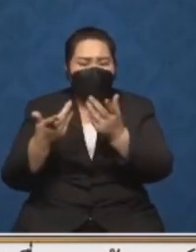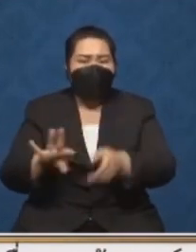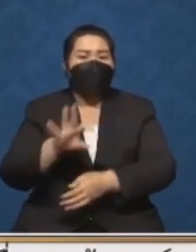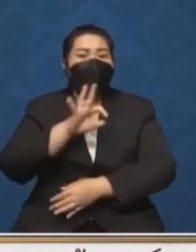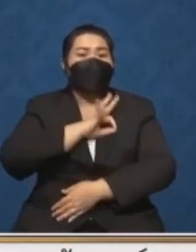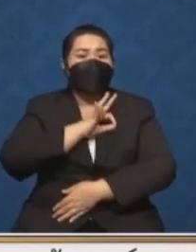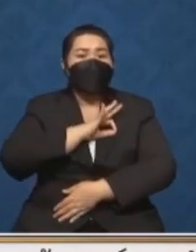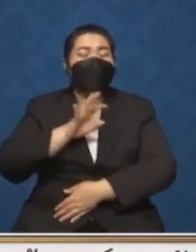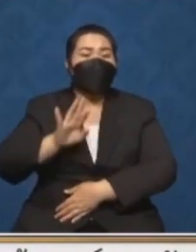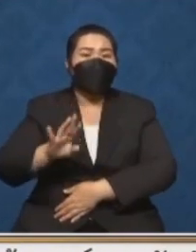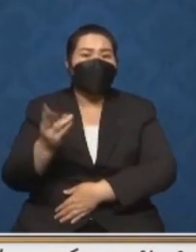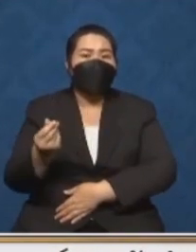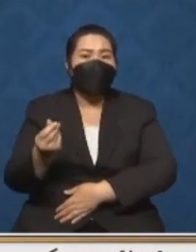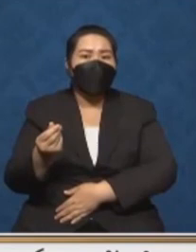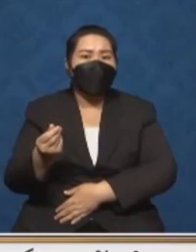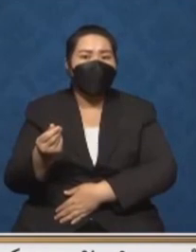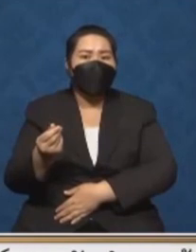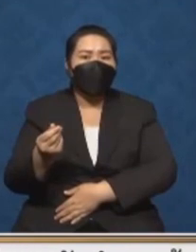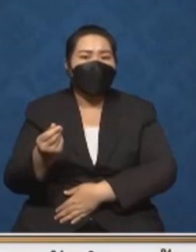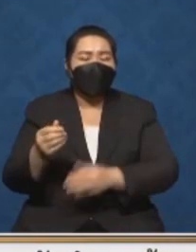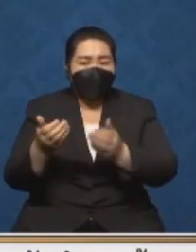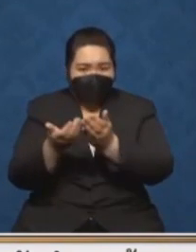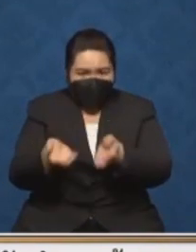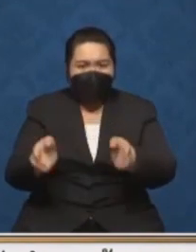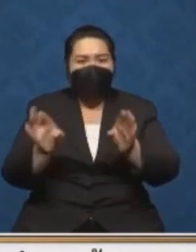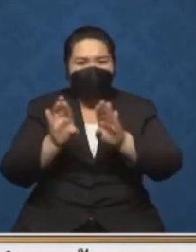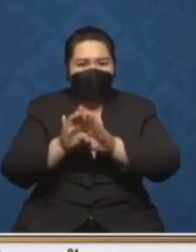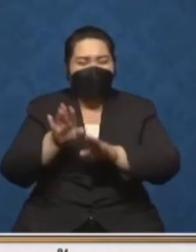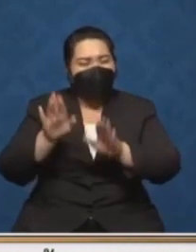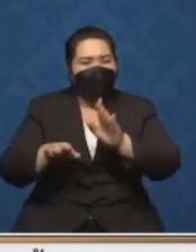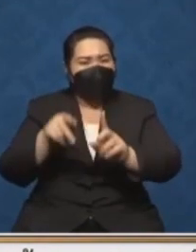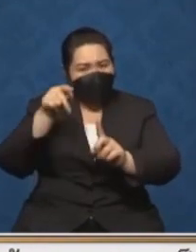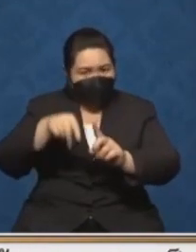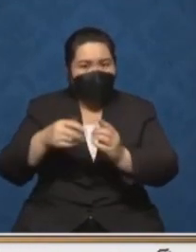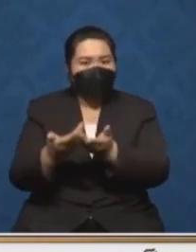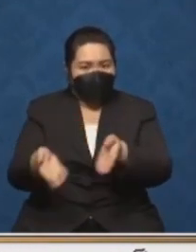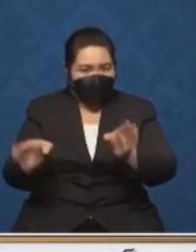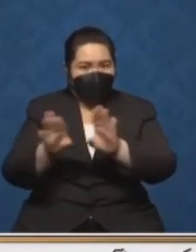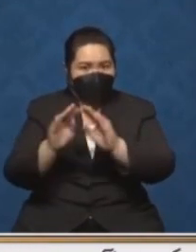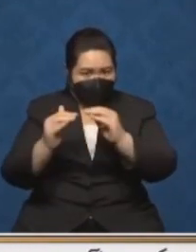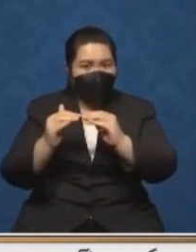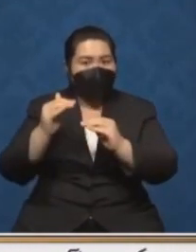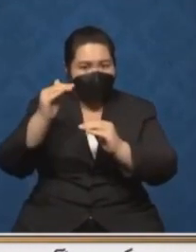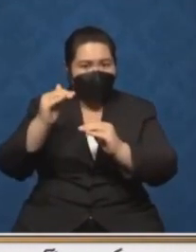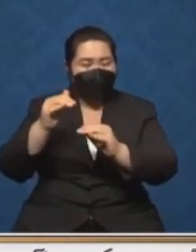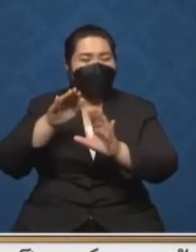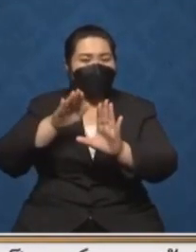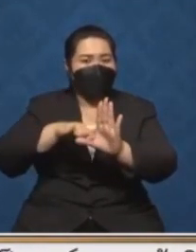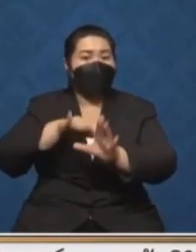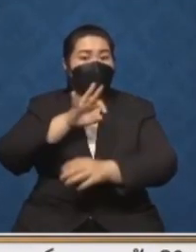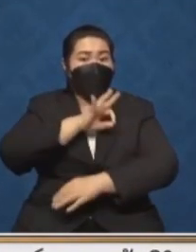ชิก เป็นครอบครูเรือนไม่น้อยกว่า 1,000 หังครอบครัวเป็สมาชิก